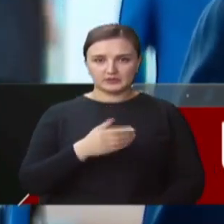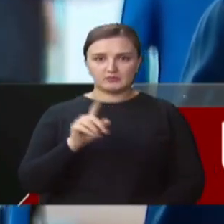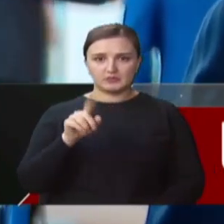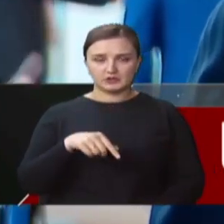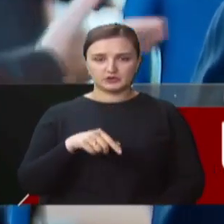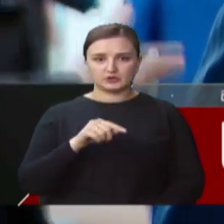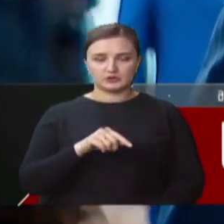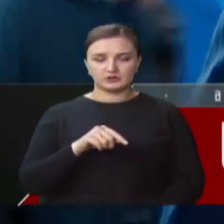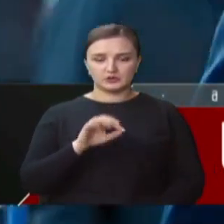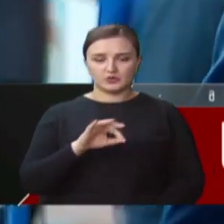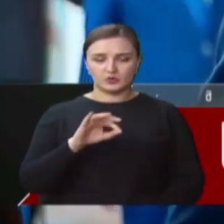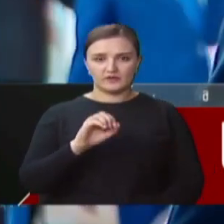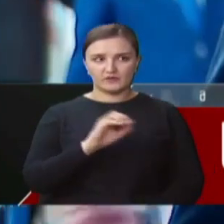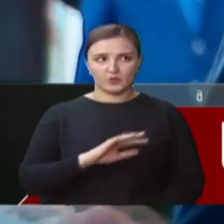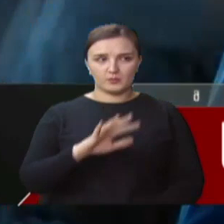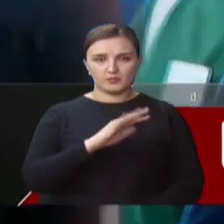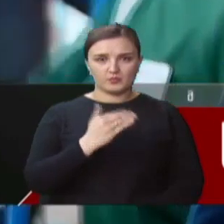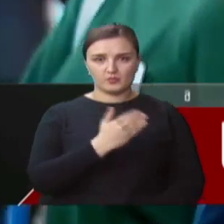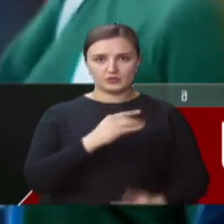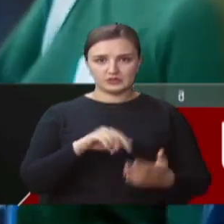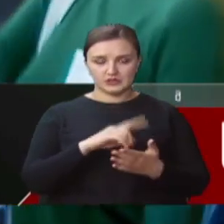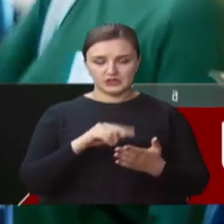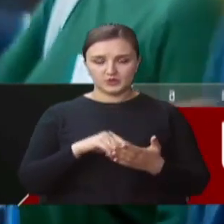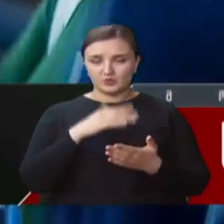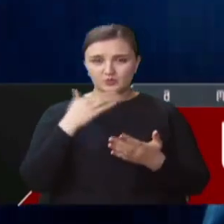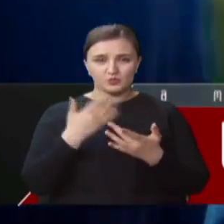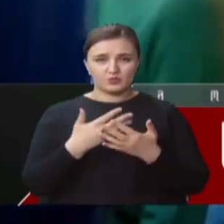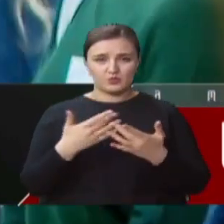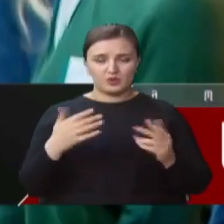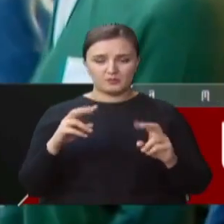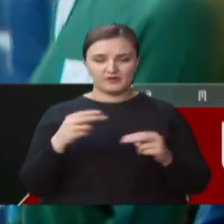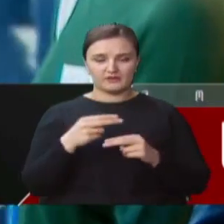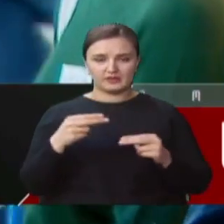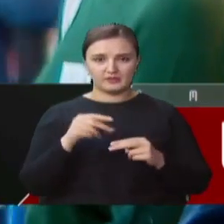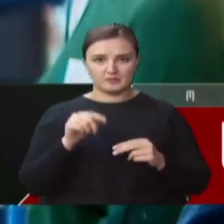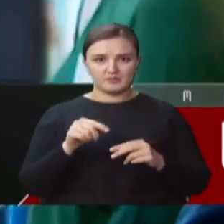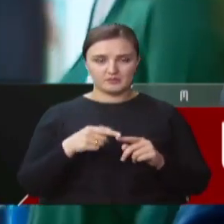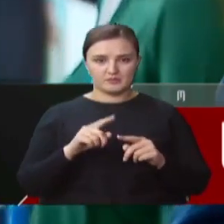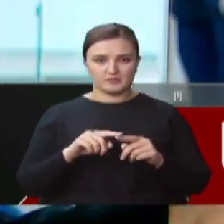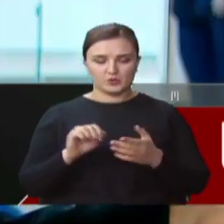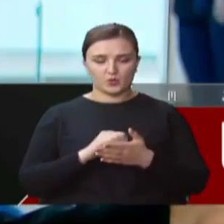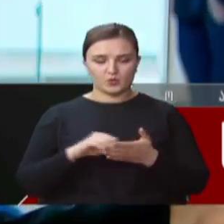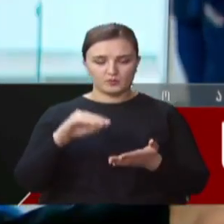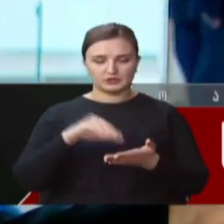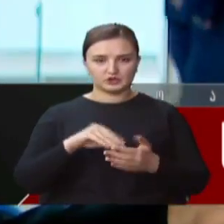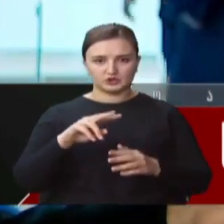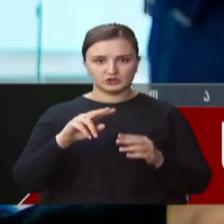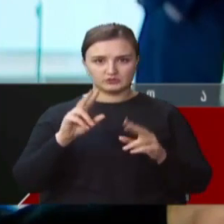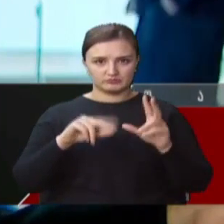შორის ოკუპაციის საკითხი, სხვა ეროვნული ინტერესები არის უამრავი თემა, რომელიც პლენარულ და საკომიტეტო ფორმატებში განიხილება. ის